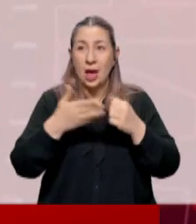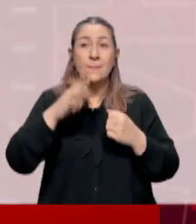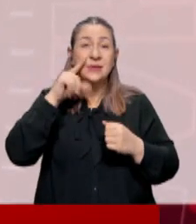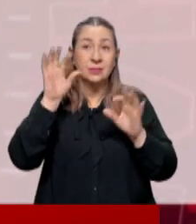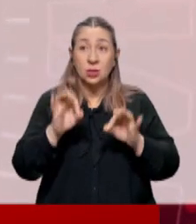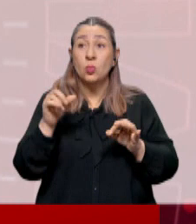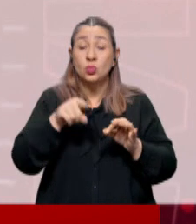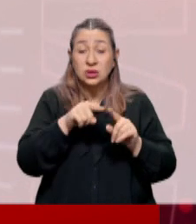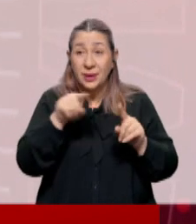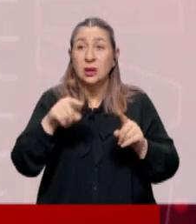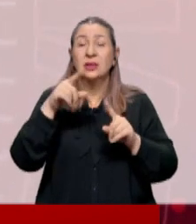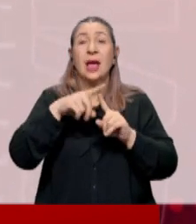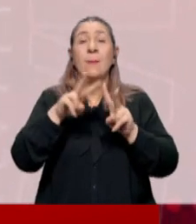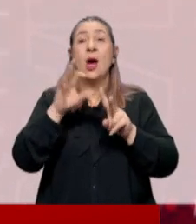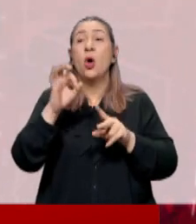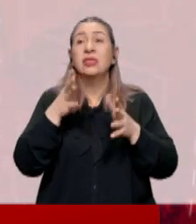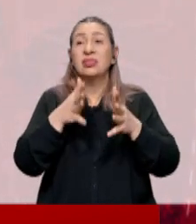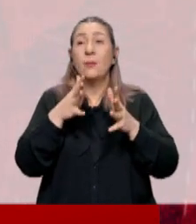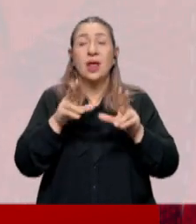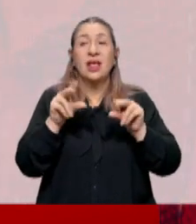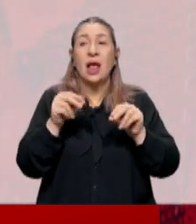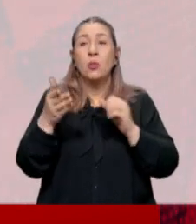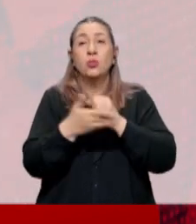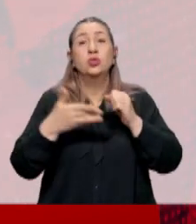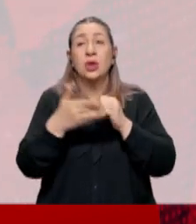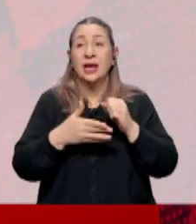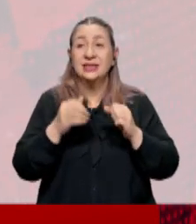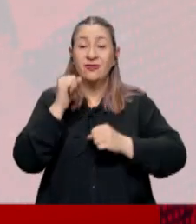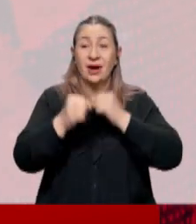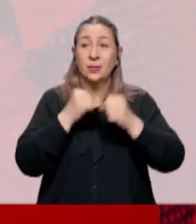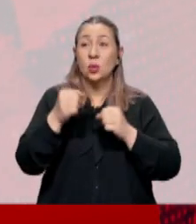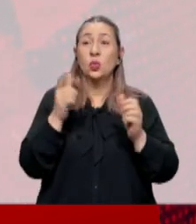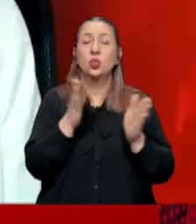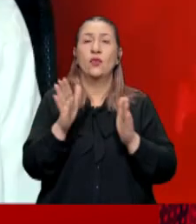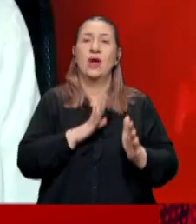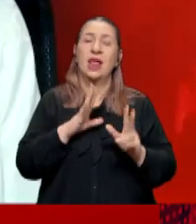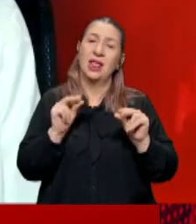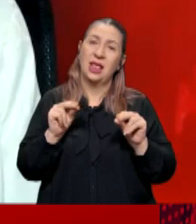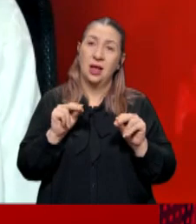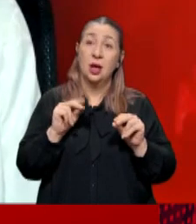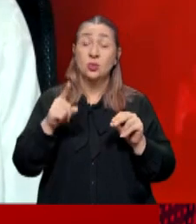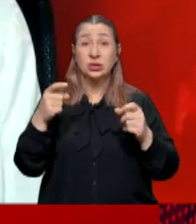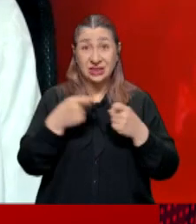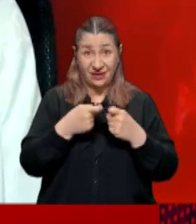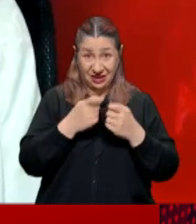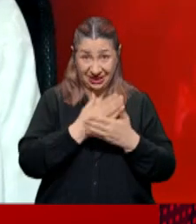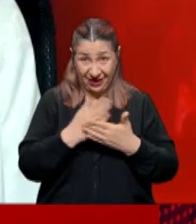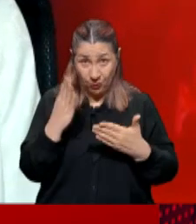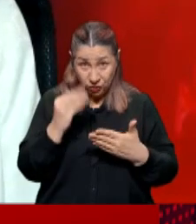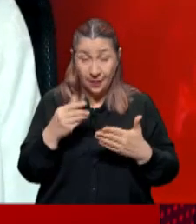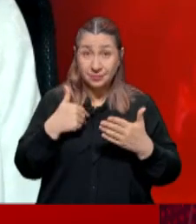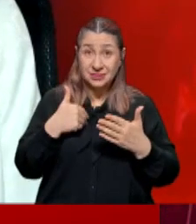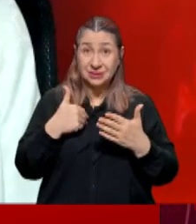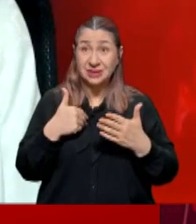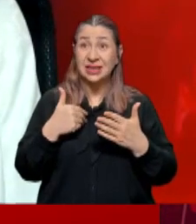Bu zamana kadar Toprak Mahsulleri Ofisi'nin depolarında yeterli miktarda buğday, sanayicilerimizde de un var. Eğer bu savaş devam ederse bizim